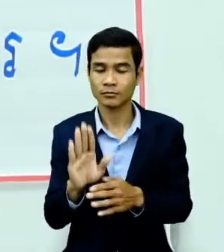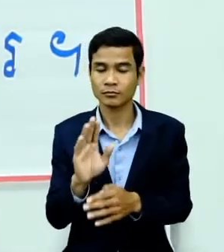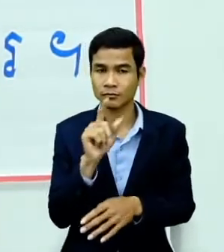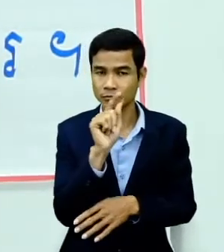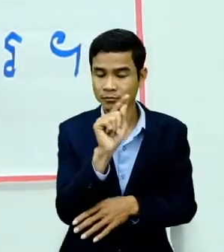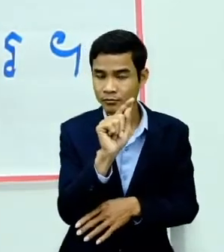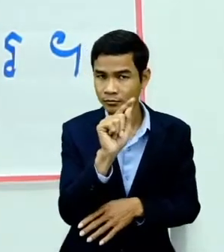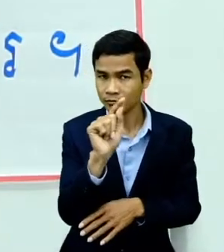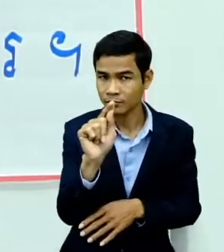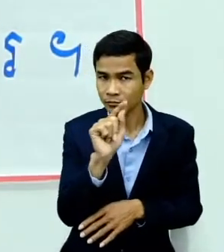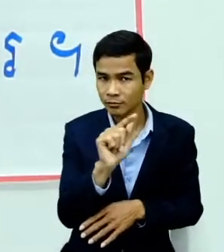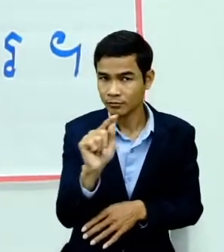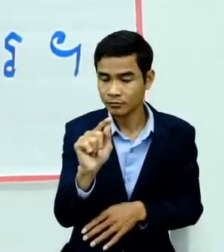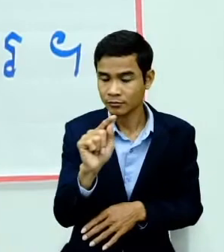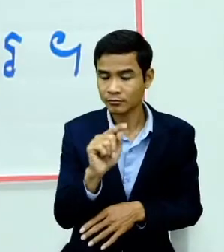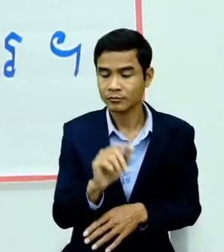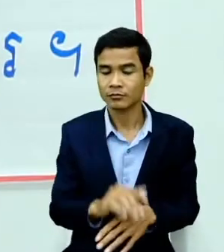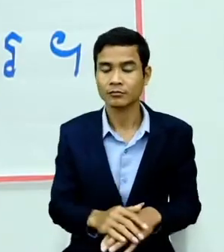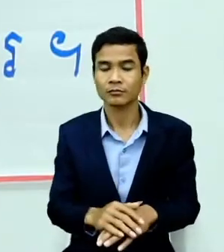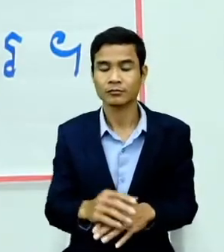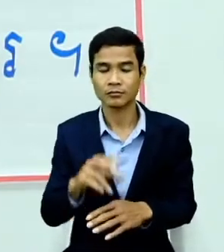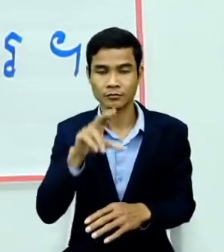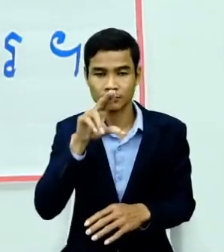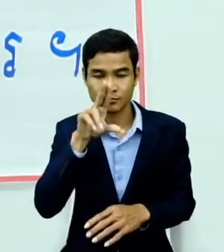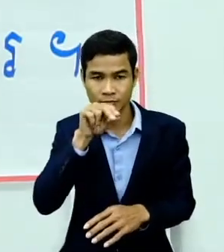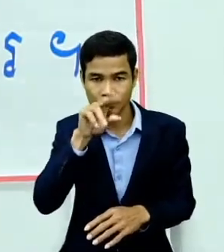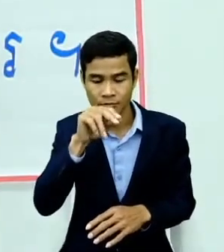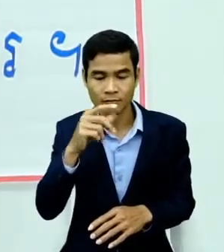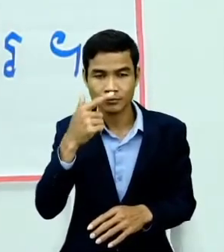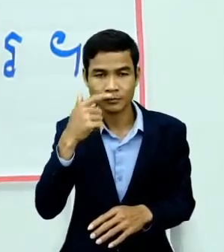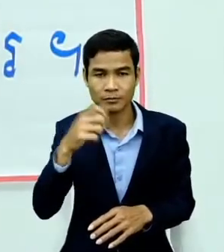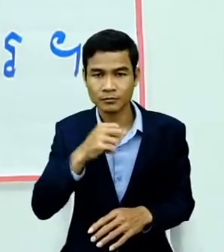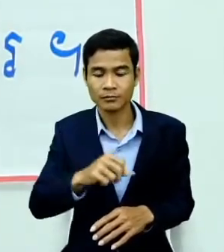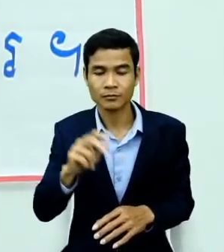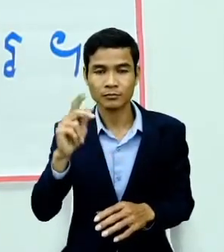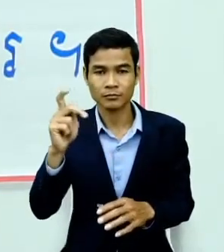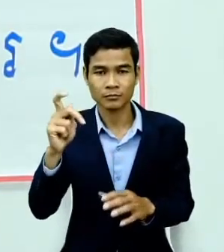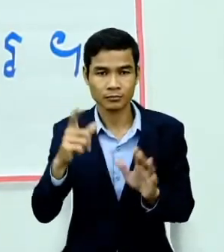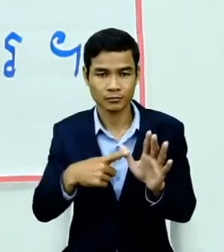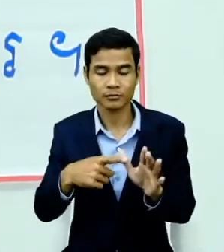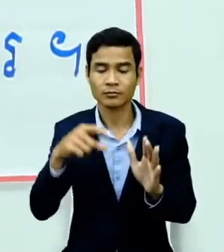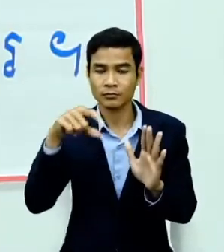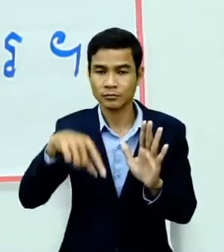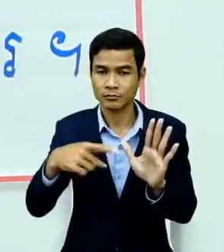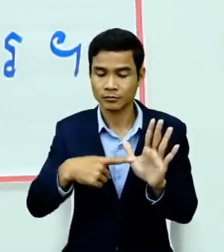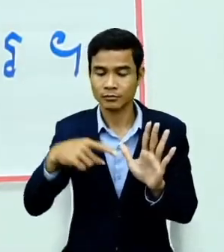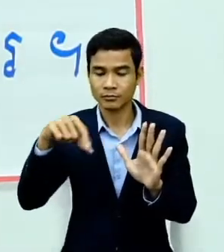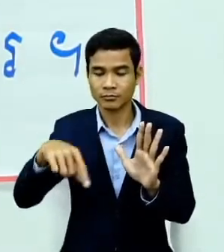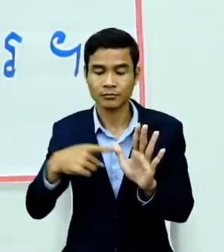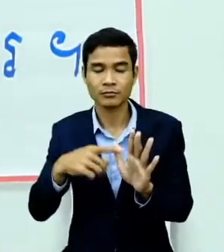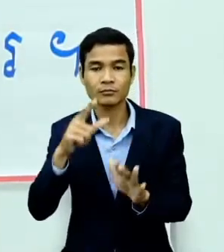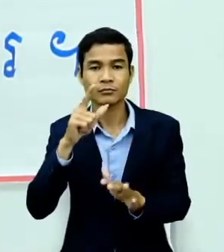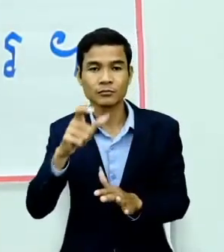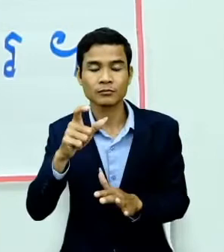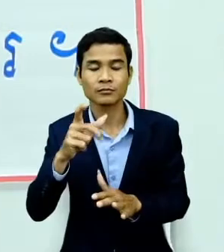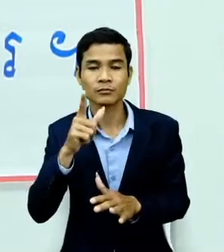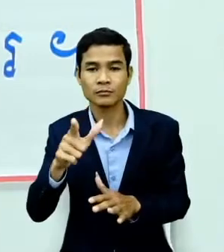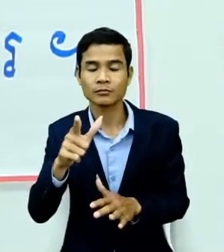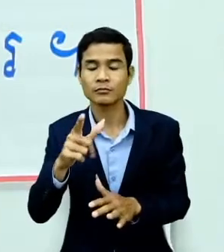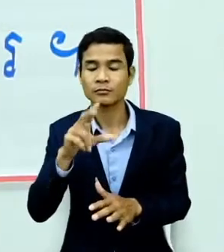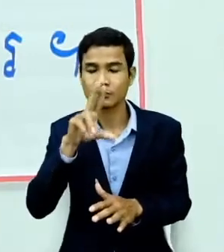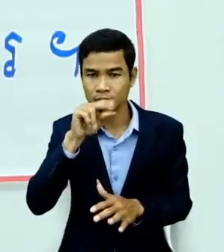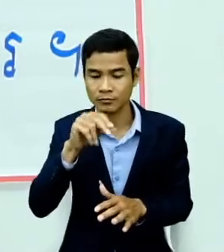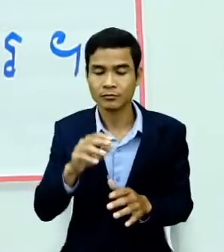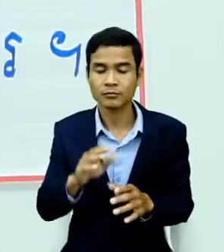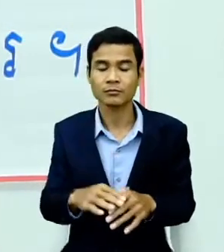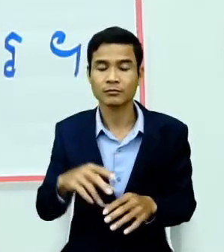កគ្រូអានទាតាគាកិកិជាទាកិកិ